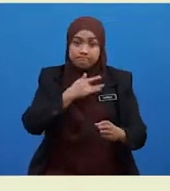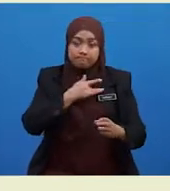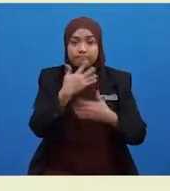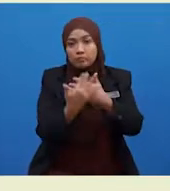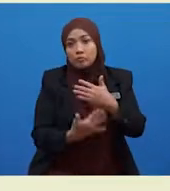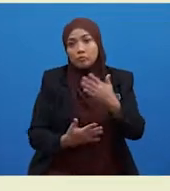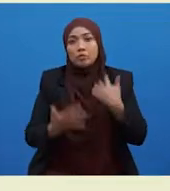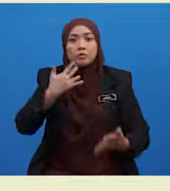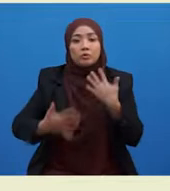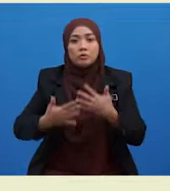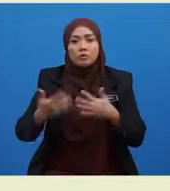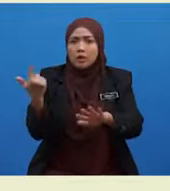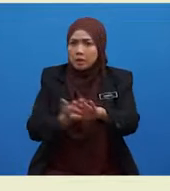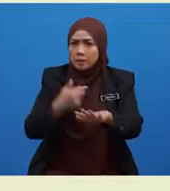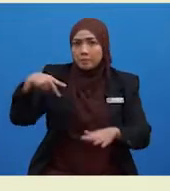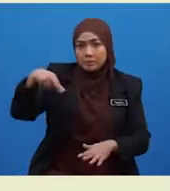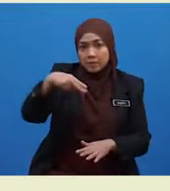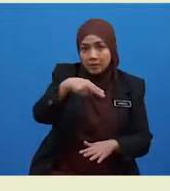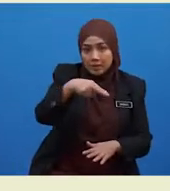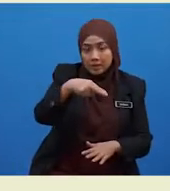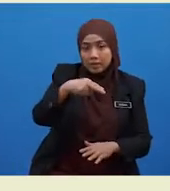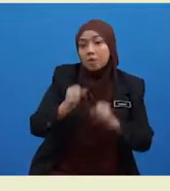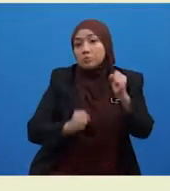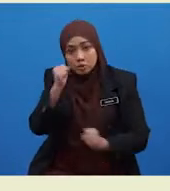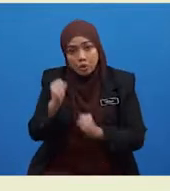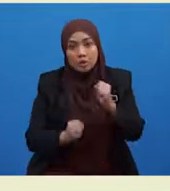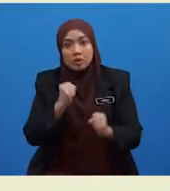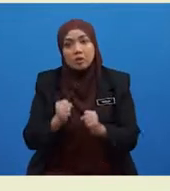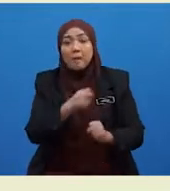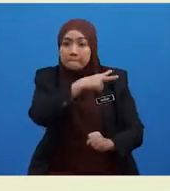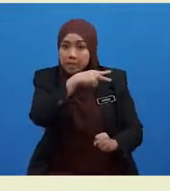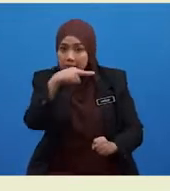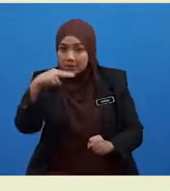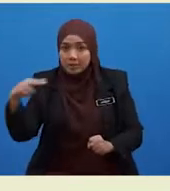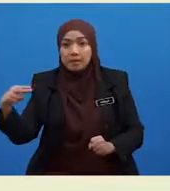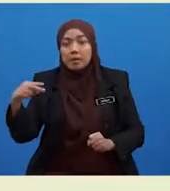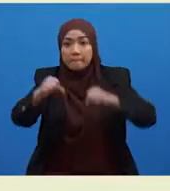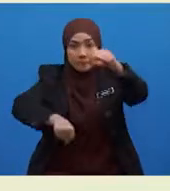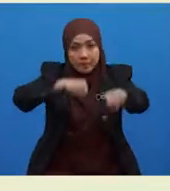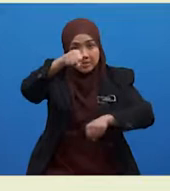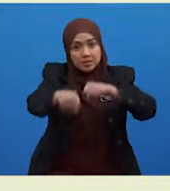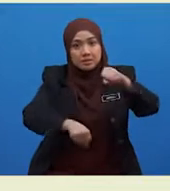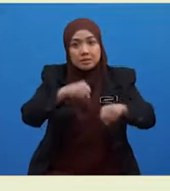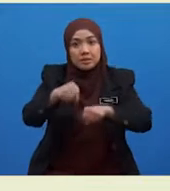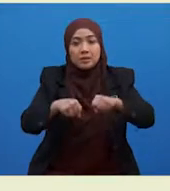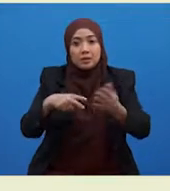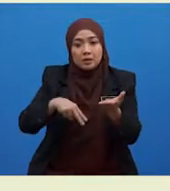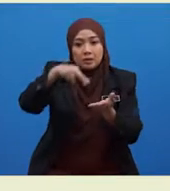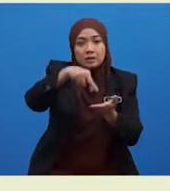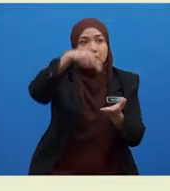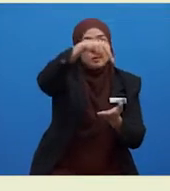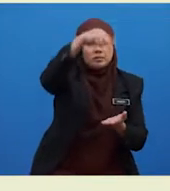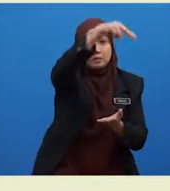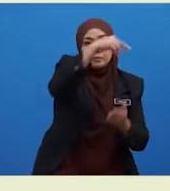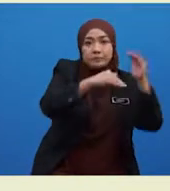latihan seperti berjalan kaki, berjoging, berenang, menunggang basikal, menaiki tangga,